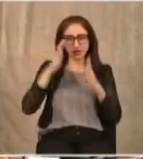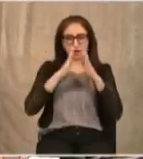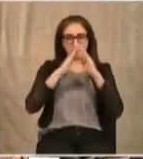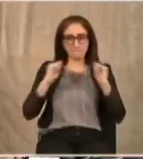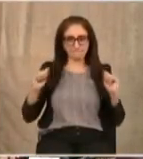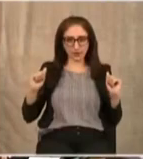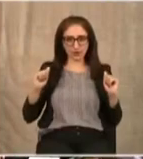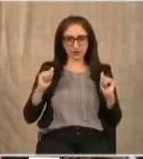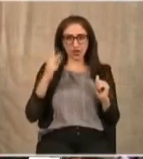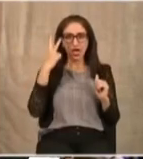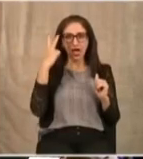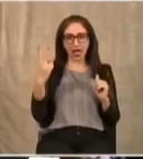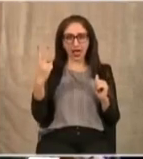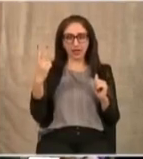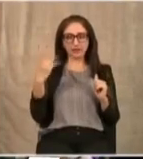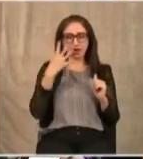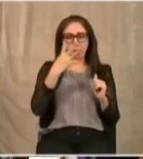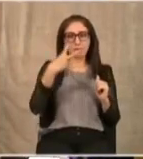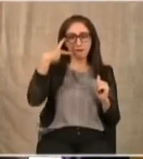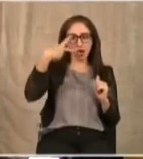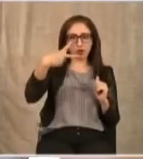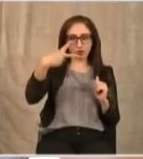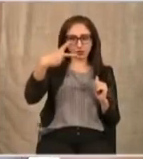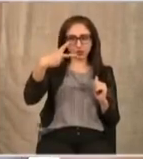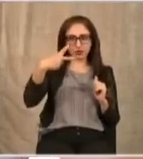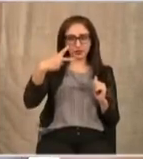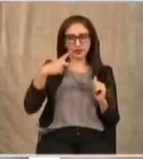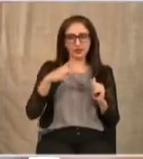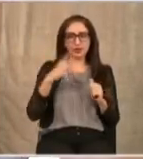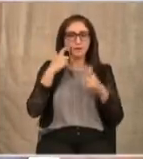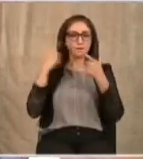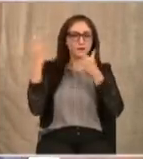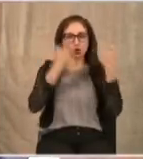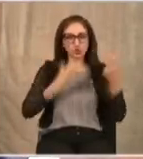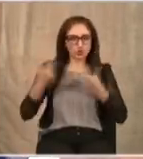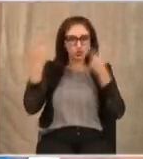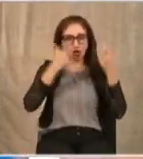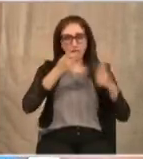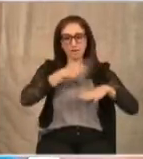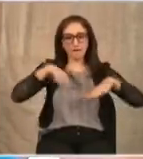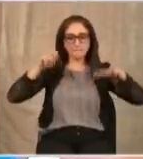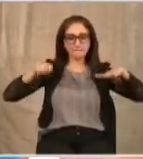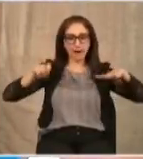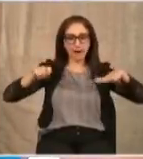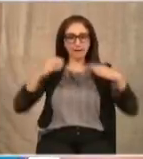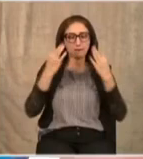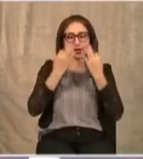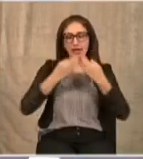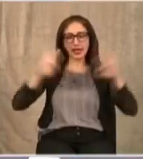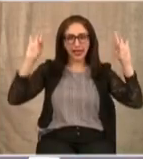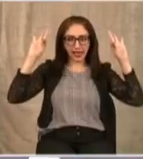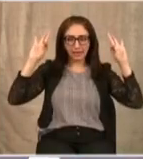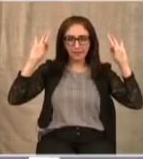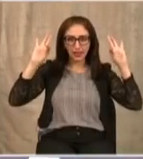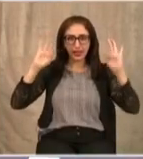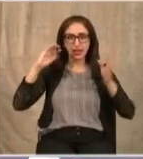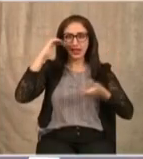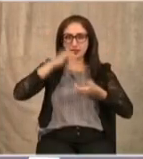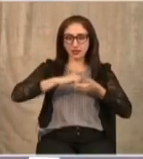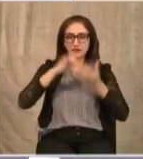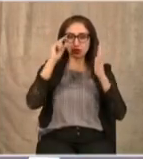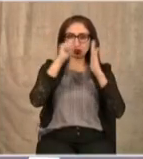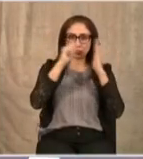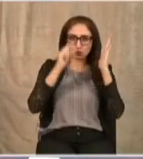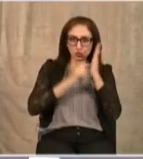لعام 2024 تقام تحت اشراف قضاء كامل بما يتفق مع الدستور